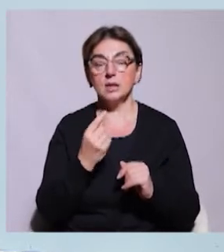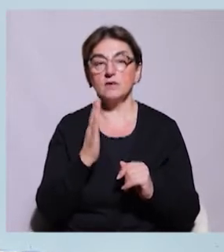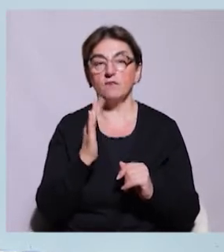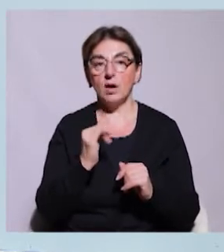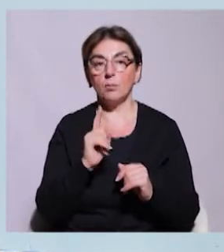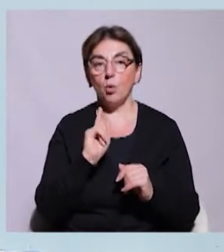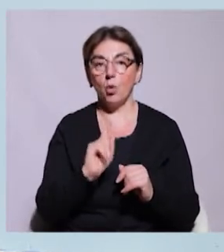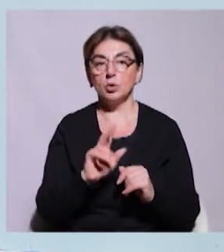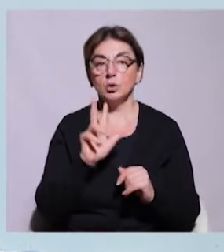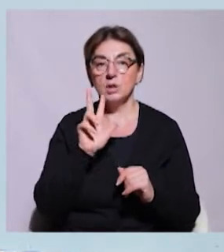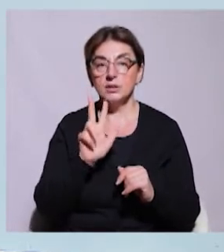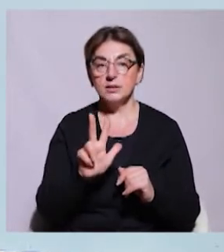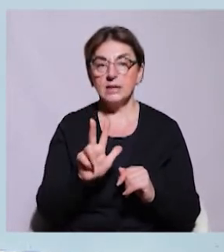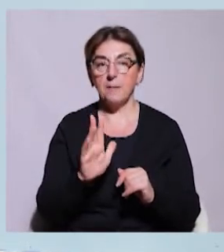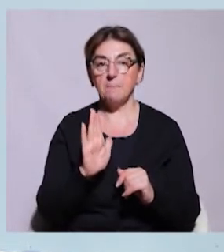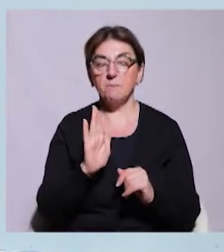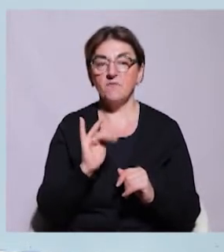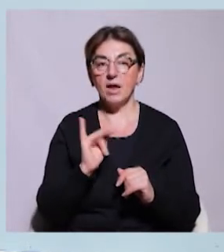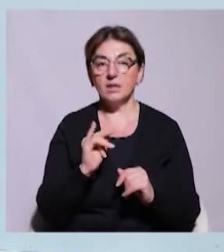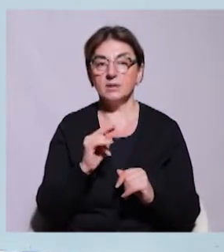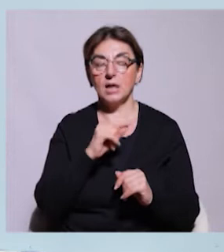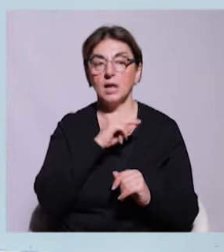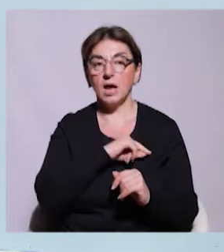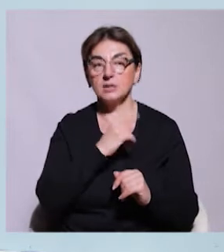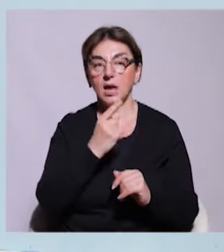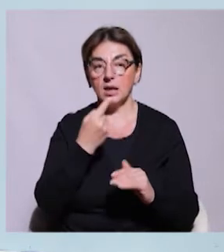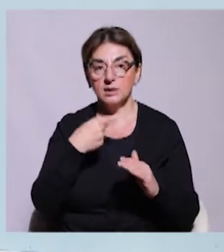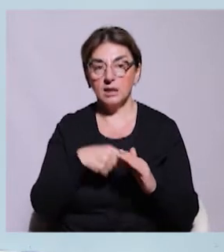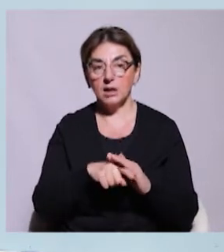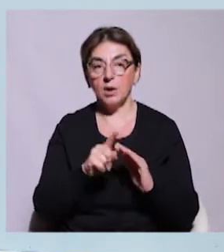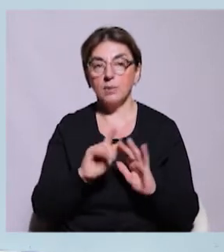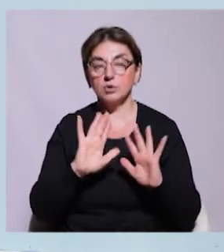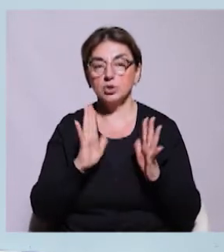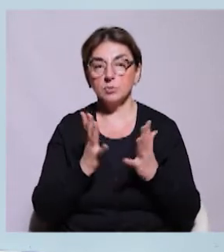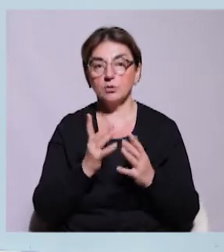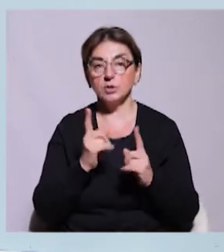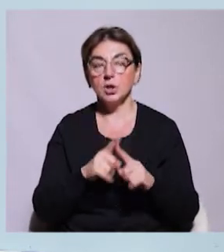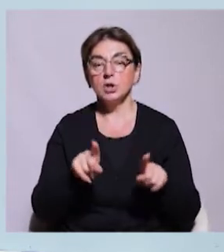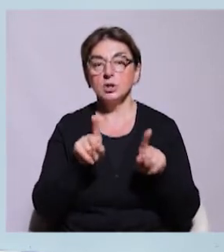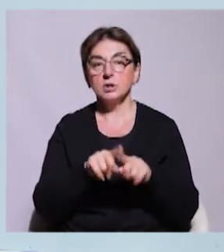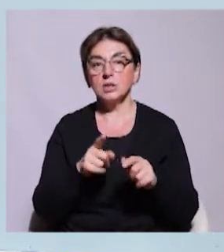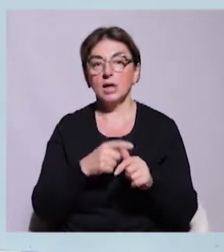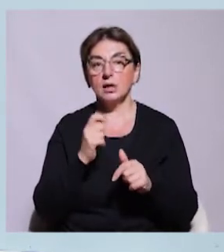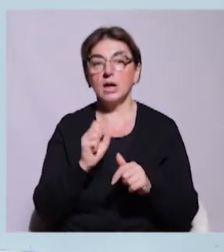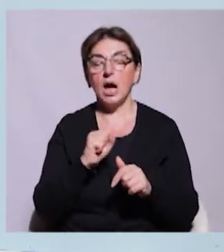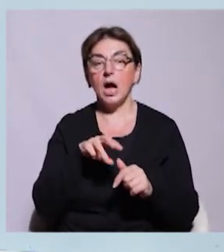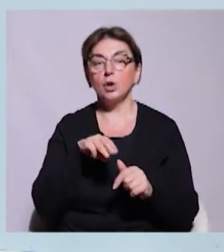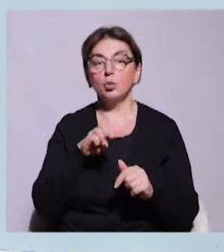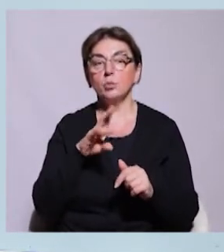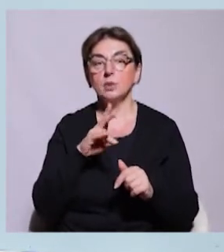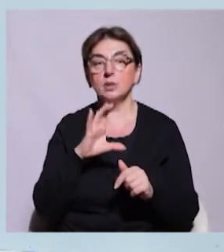ჩვენ შემთხვევაში ალუმინი ავლენს მხოლოდ სამ ვალენტიან ბუნებას, აქედან გამომდინარე, ამ შემთხვევაშიც დასახელება იქნება